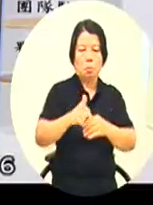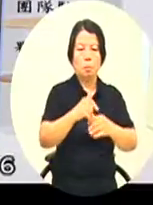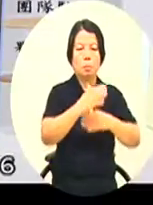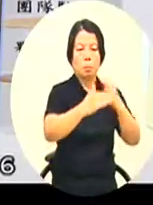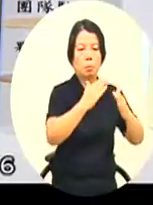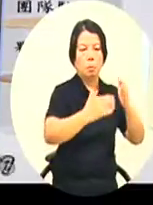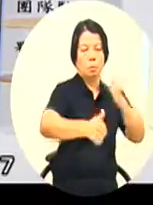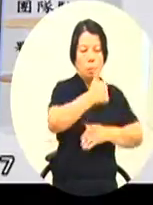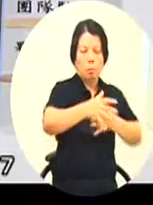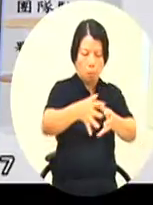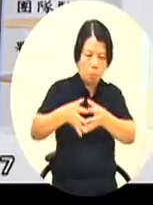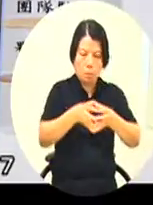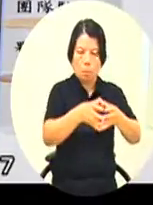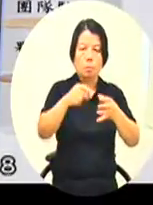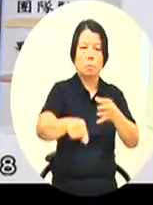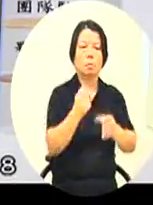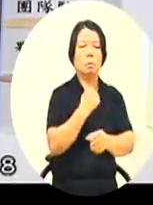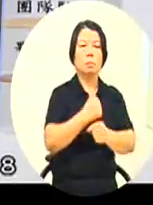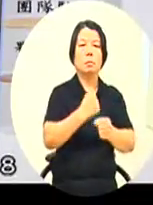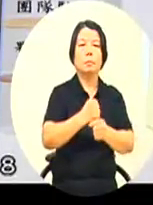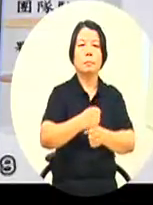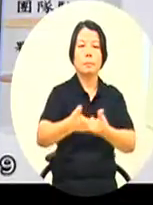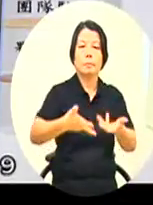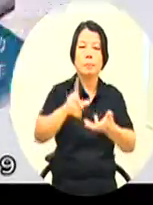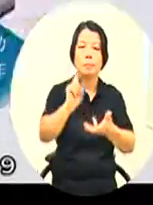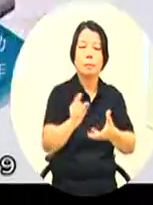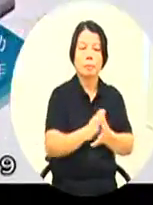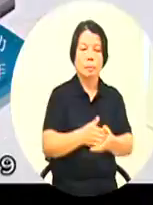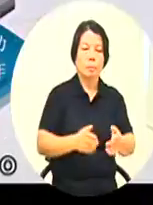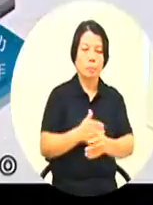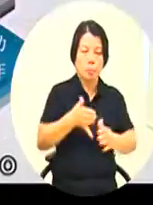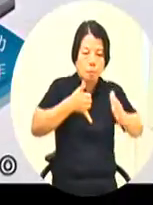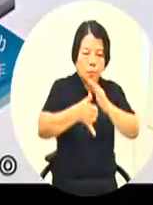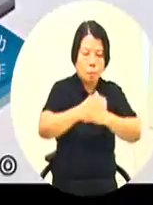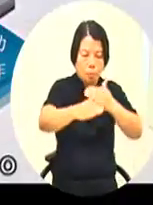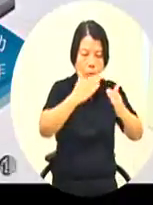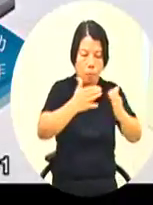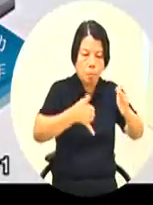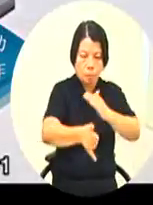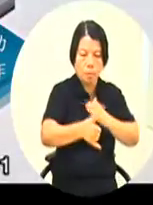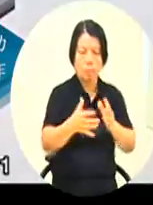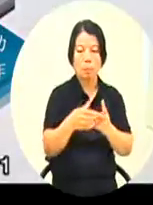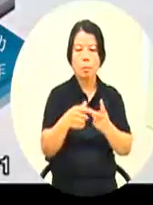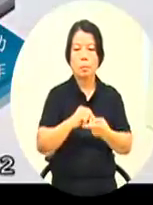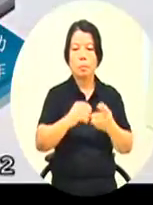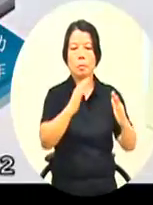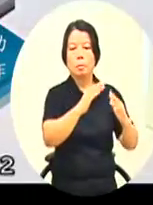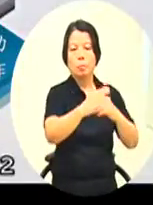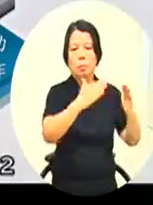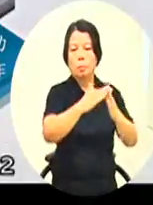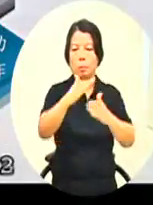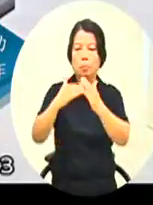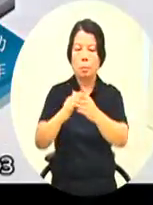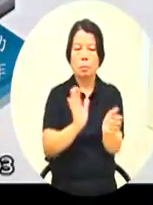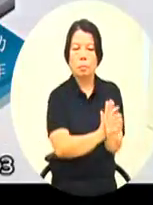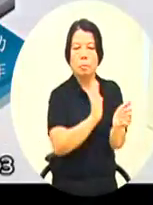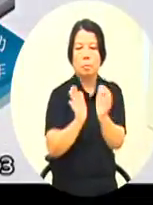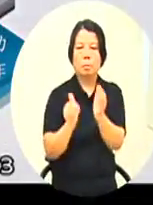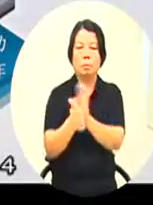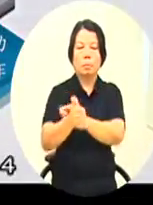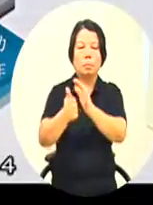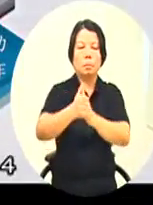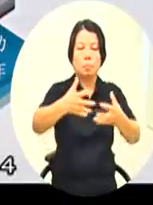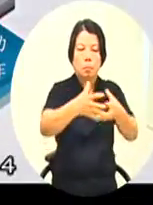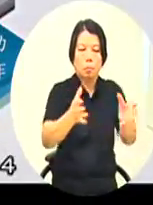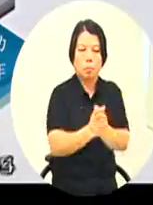所组成的，所以他们做的事情呢就包括到校咨询服务、伙伴学校辅导协作、学校支持、团队驻点，还